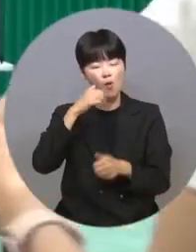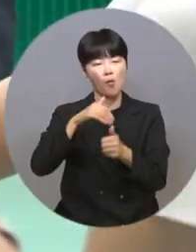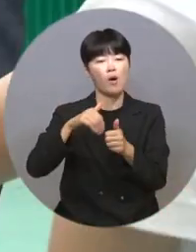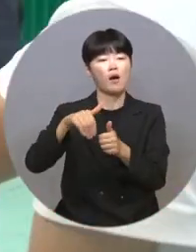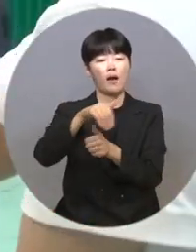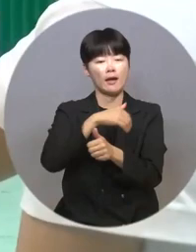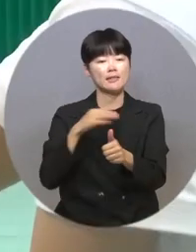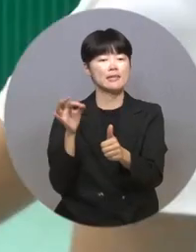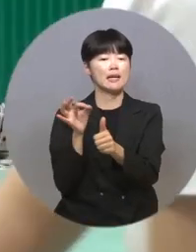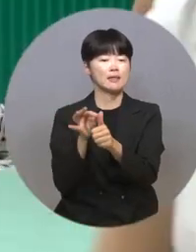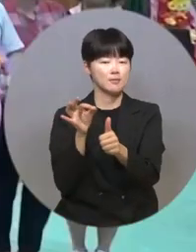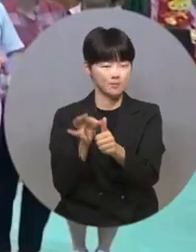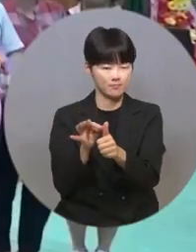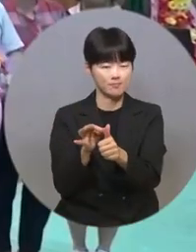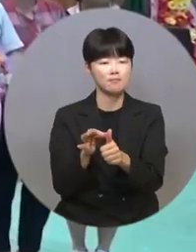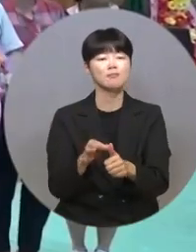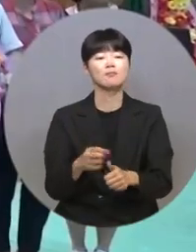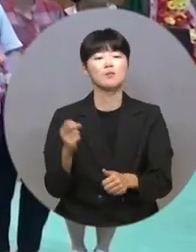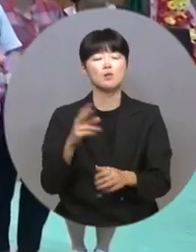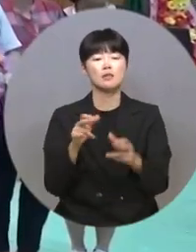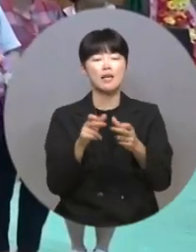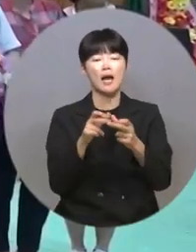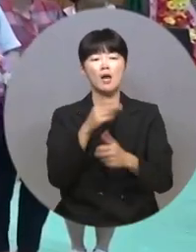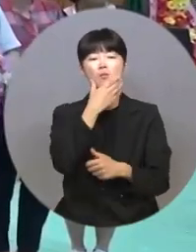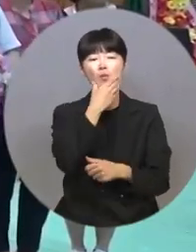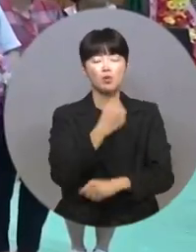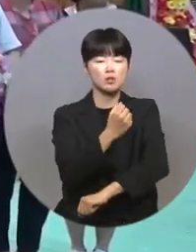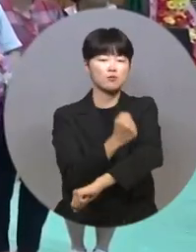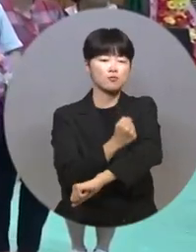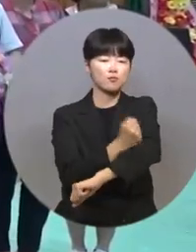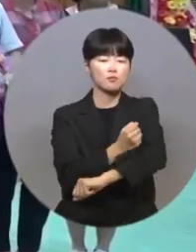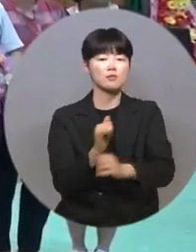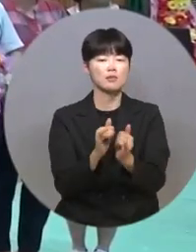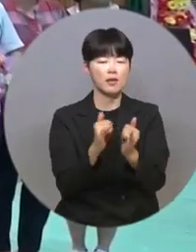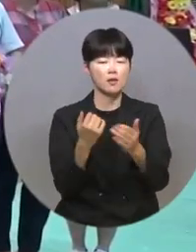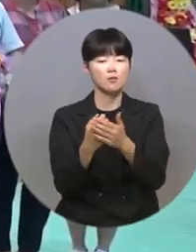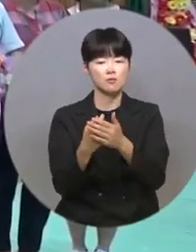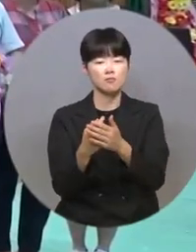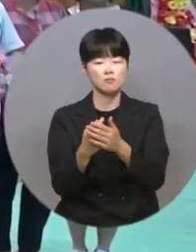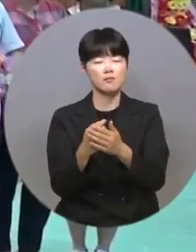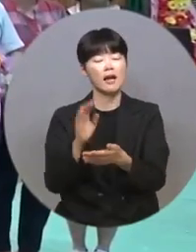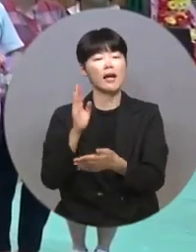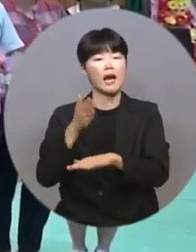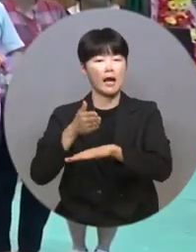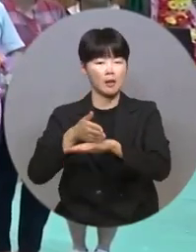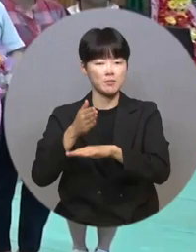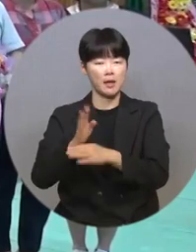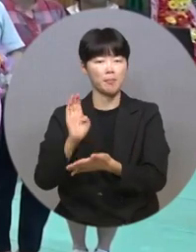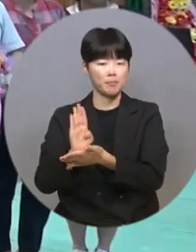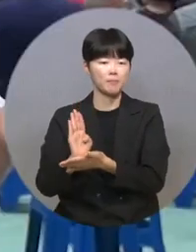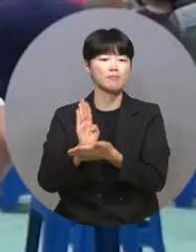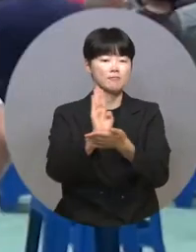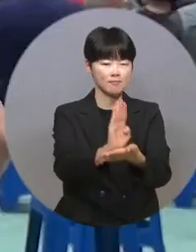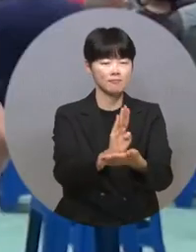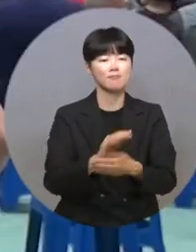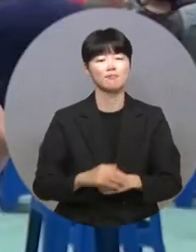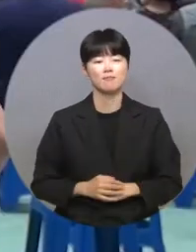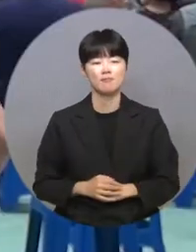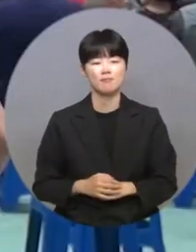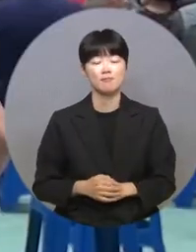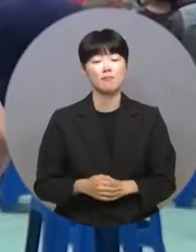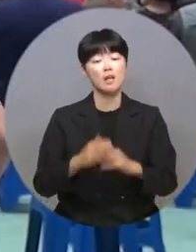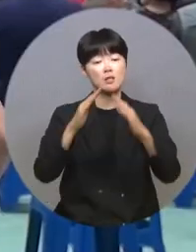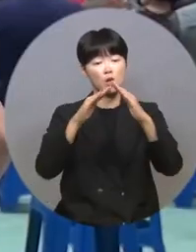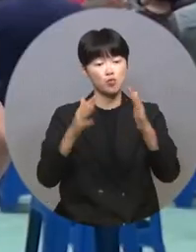대한 장학금 전달, 장애인 복지 공로자에 대한 감사패 전달 등의 순으로 진행되었습니다.